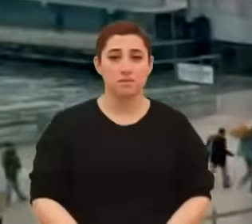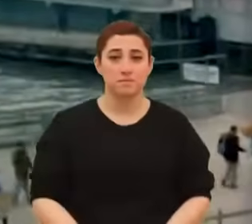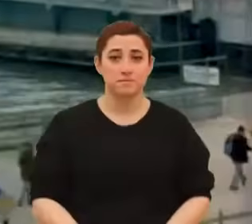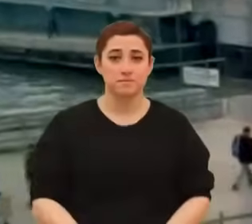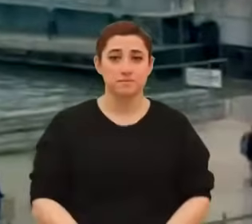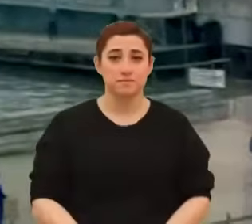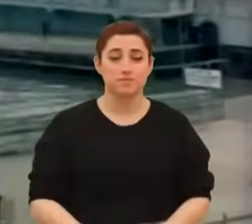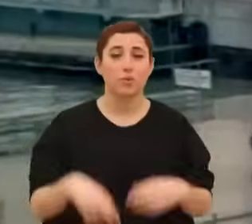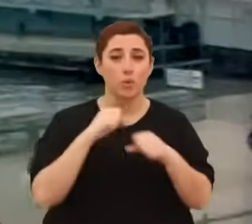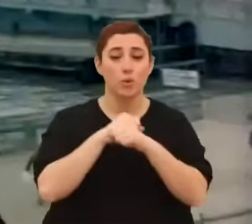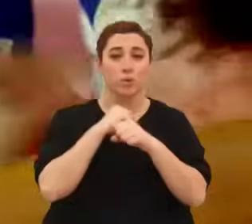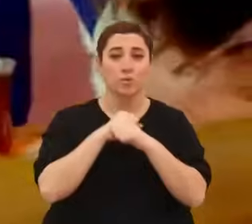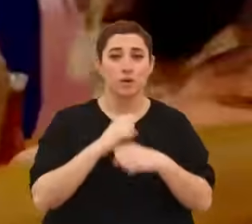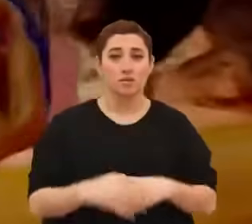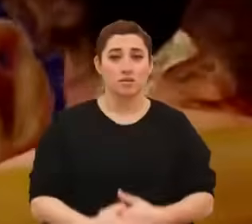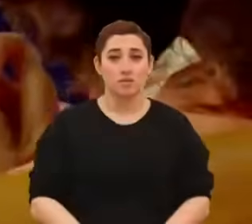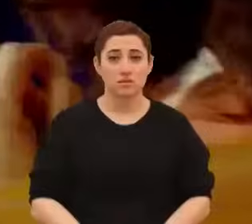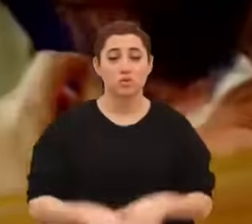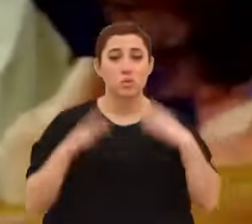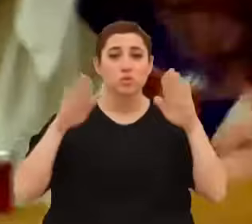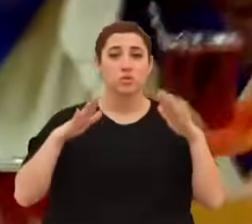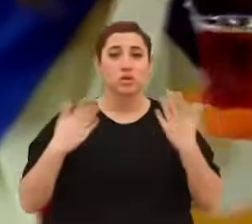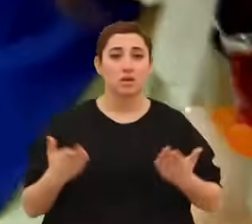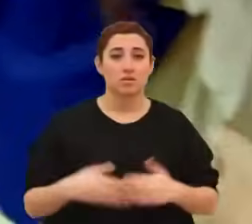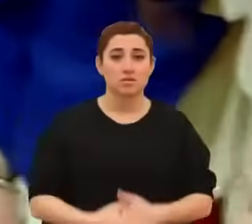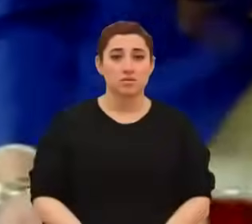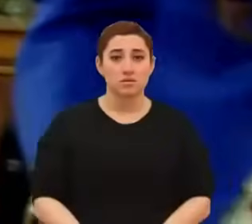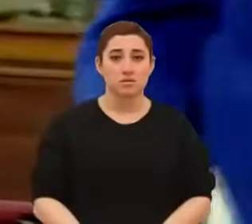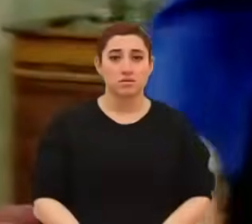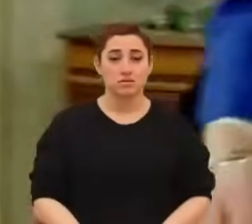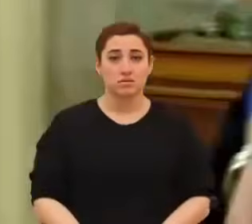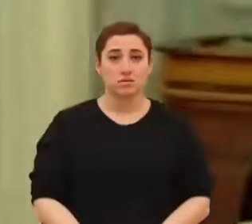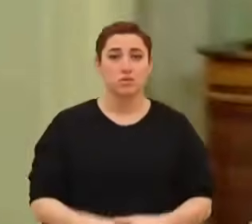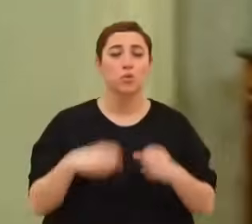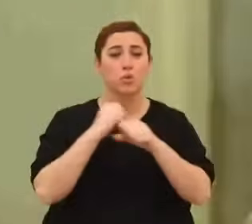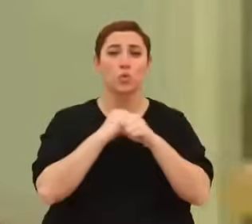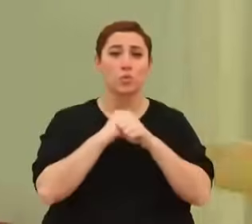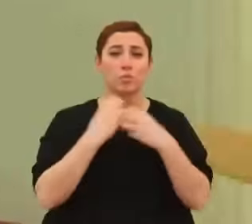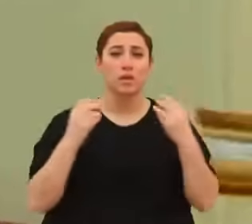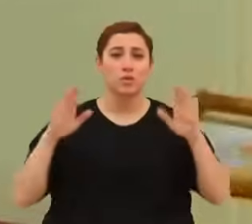İstanbul Galata Köprüsü'nde sıradan bir gün. Rukiye koltuğunda kurulurken çaylar dağıtılıyor.